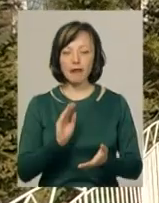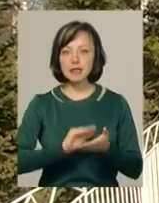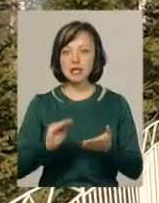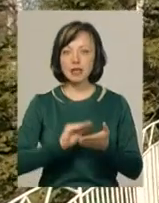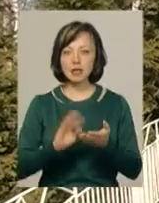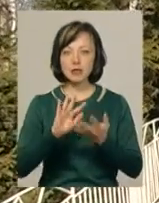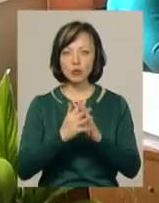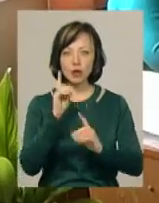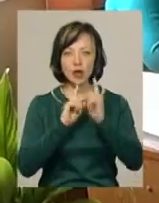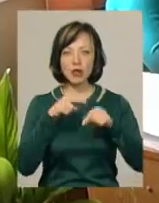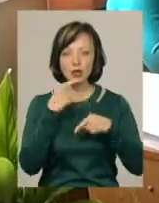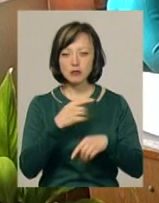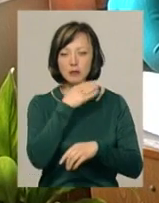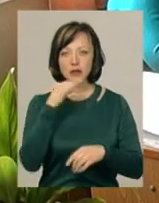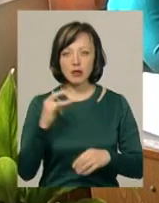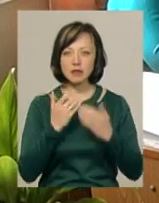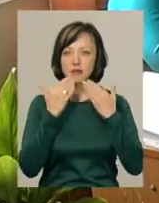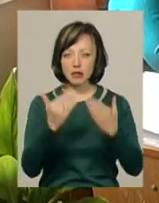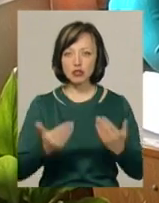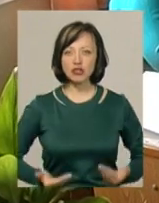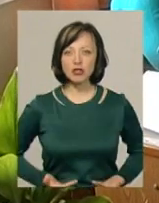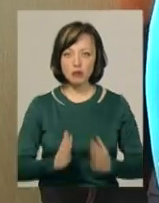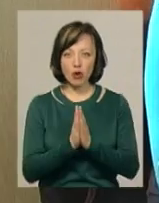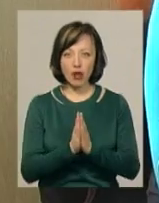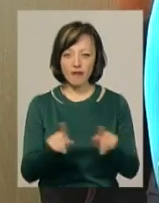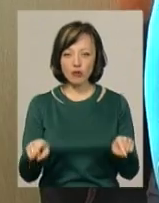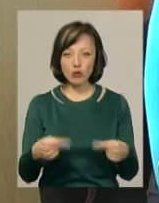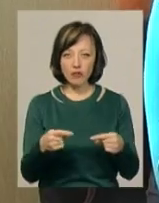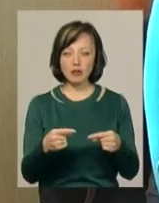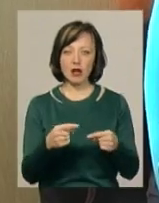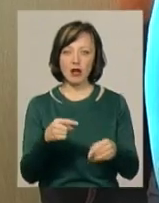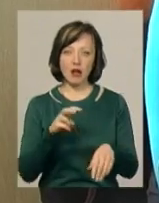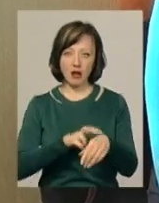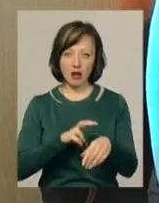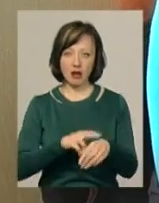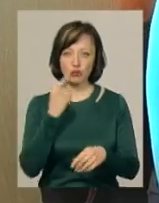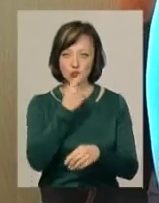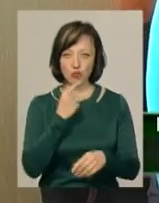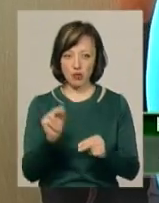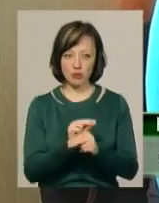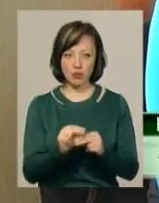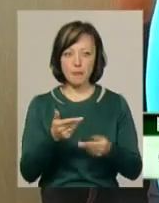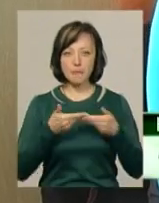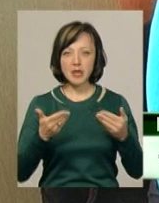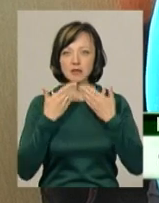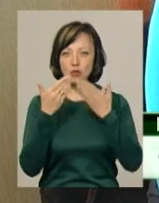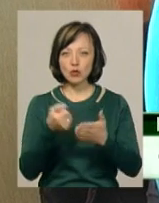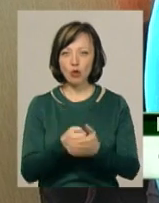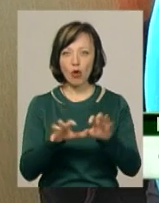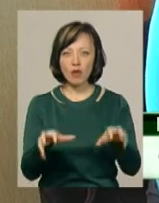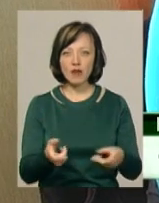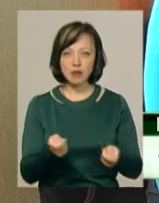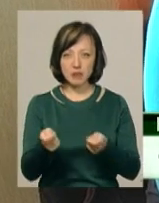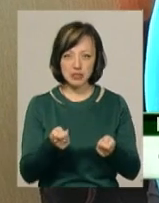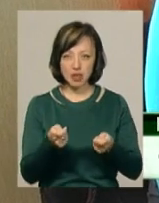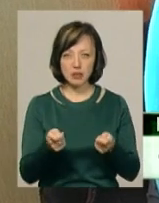Ліщанської сільської ради каже, до них неодноразово зверталися жителі з проханням відновити ставку стоматолога. Ми зверталися неодноразово до голови